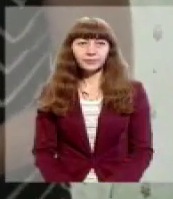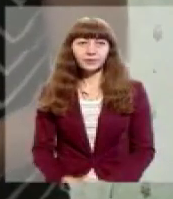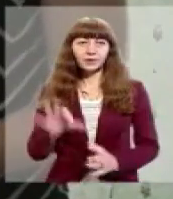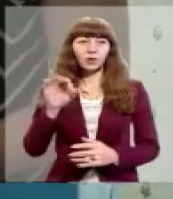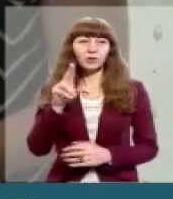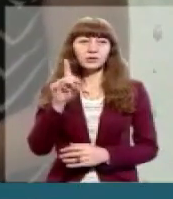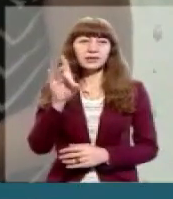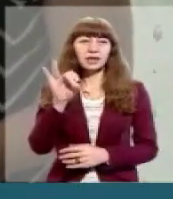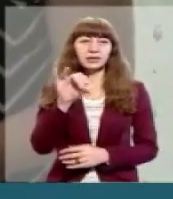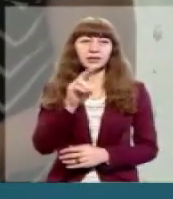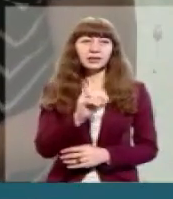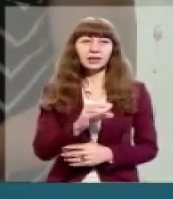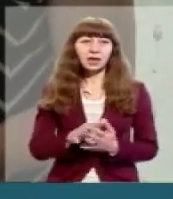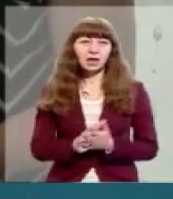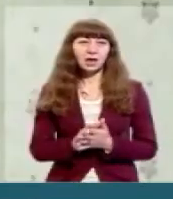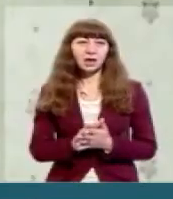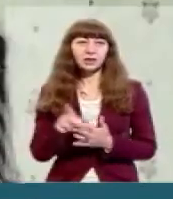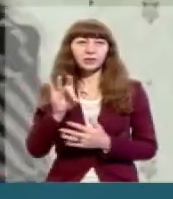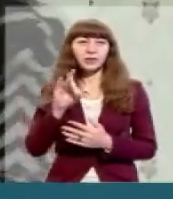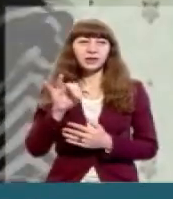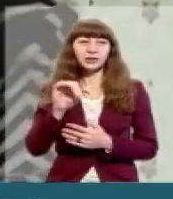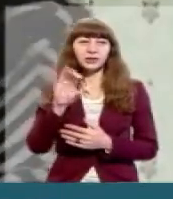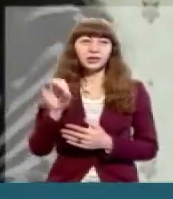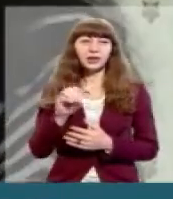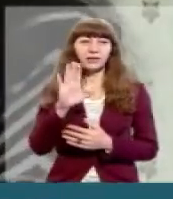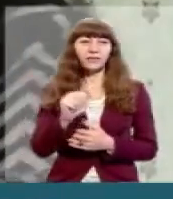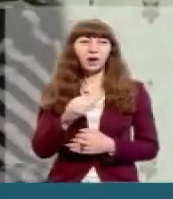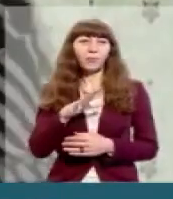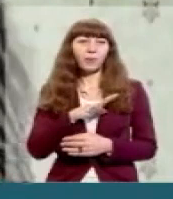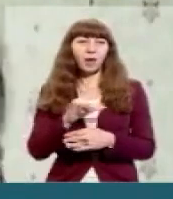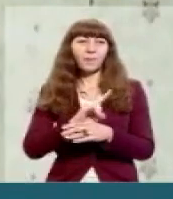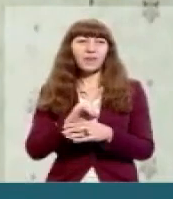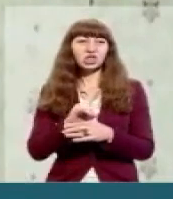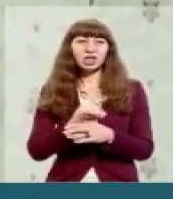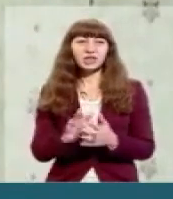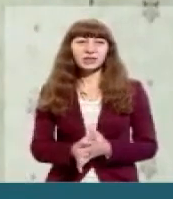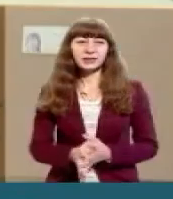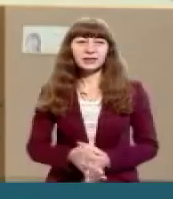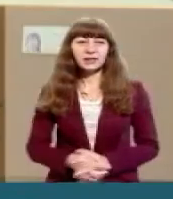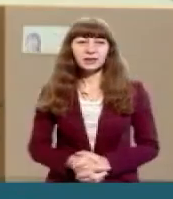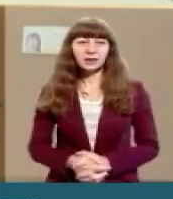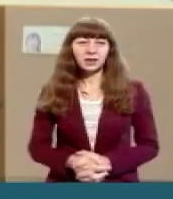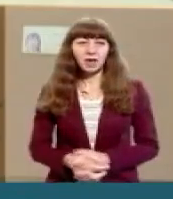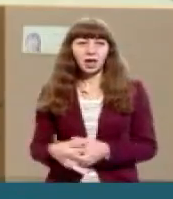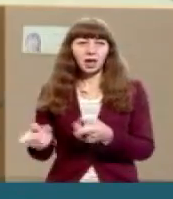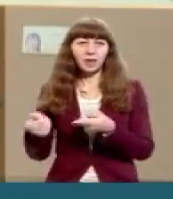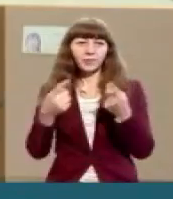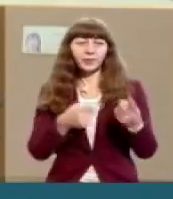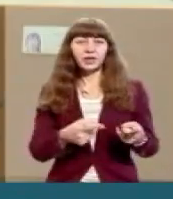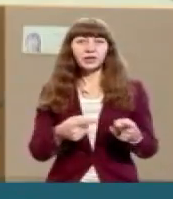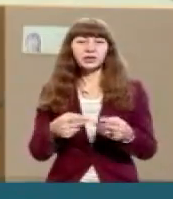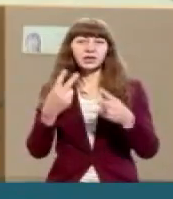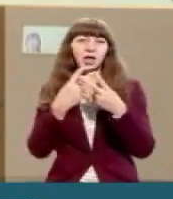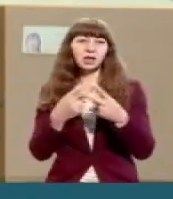Оксана Дементьева алаяқтық әрекеті үшін жазасын өтеуде. Осы ісі үшін қатты өкінем дейді. Аталмыш мекемеге бір жыл бұрын ауыстырылды.